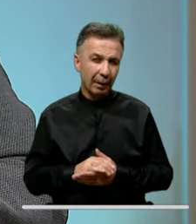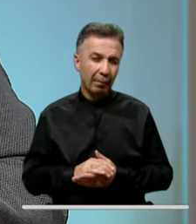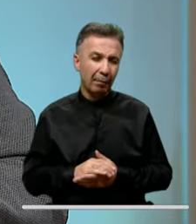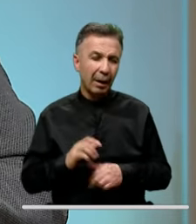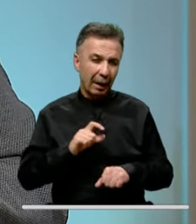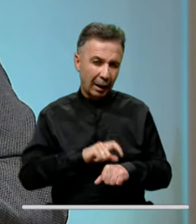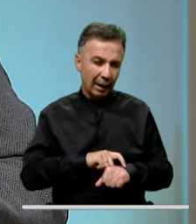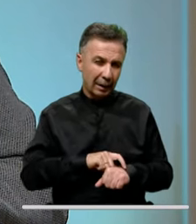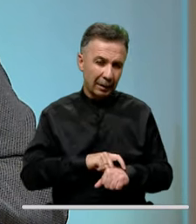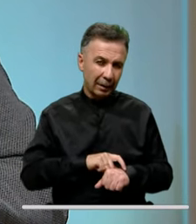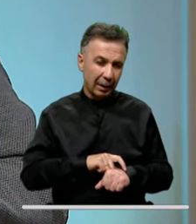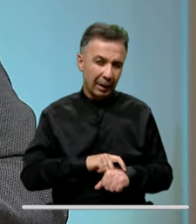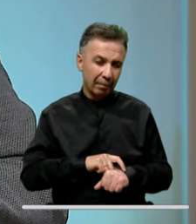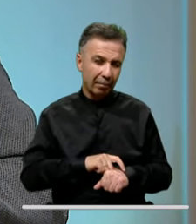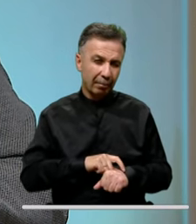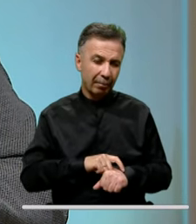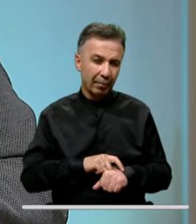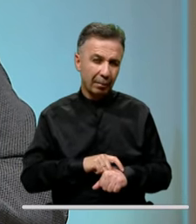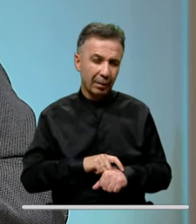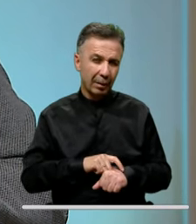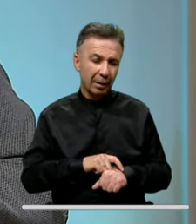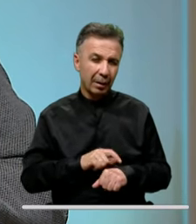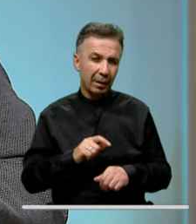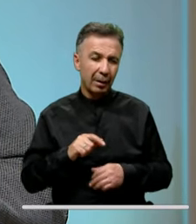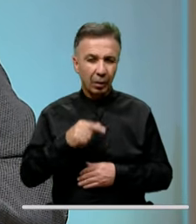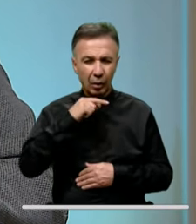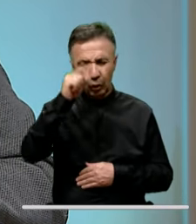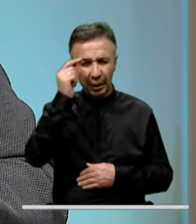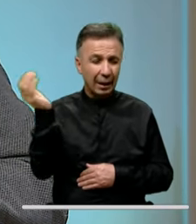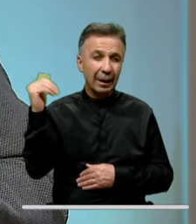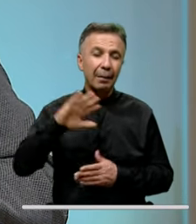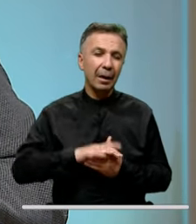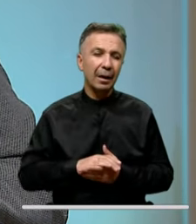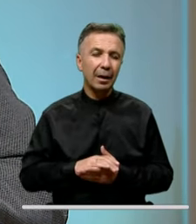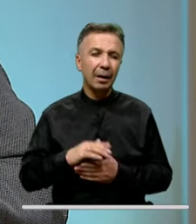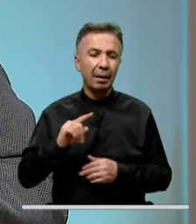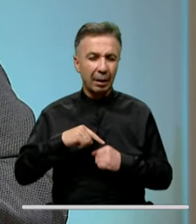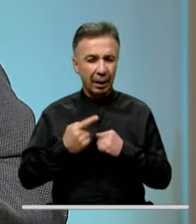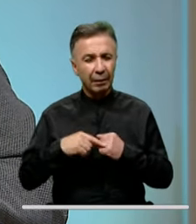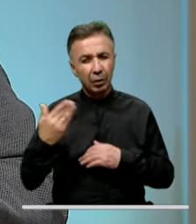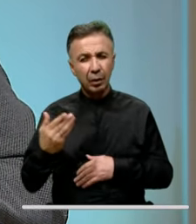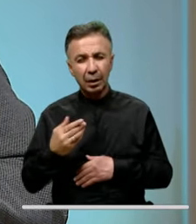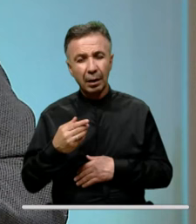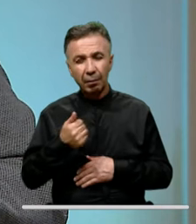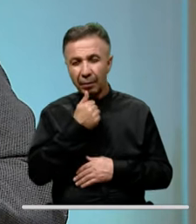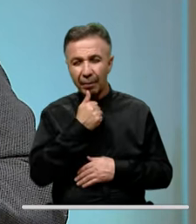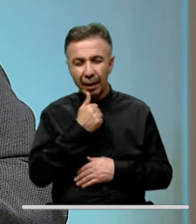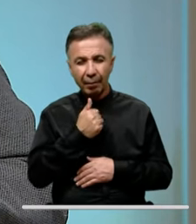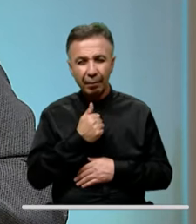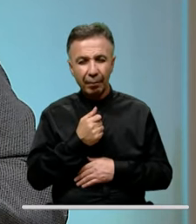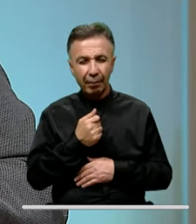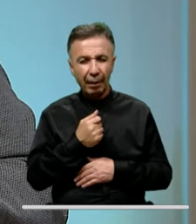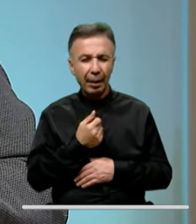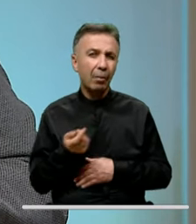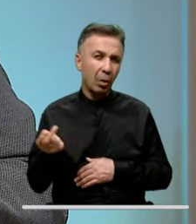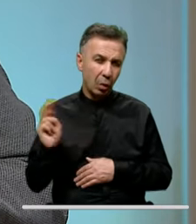ben ölürsem sakın oradan gelmeye kalkmayın demiş. Biz gittik ve hafta sonra babam bu Ankara'da öldü. Allah rahmet